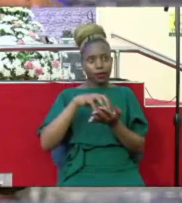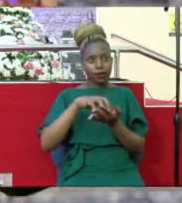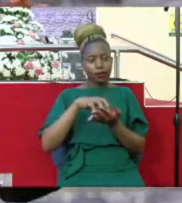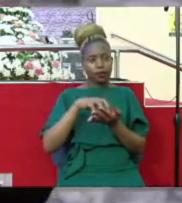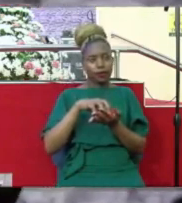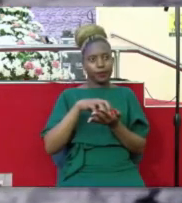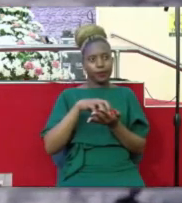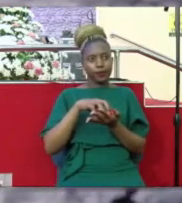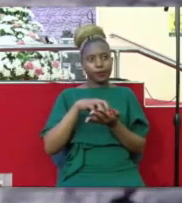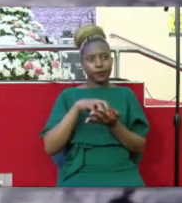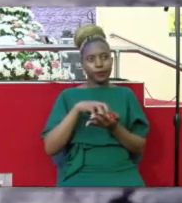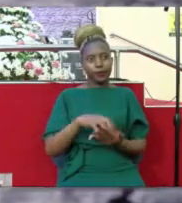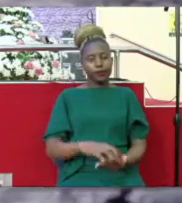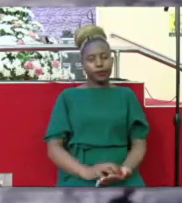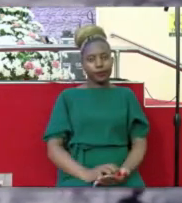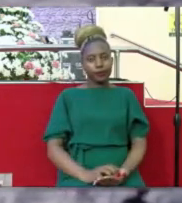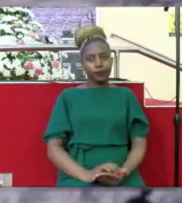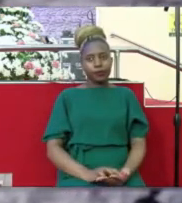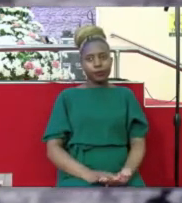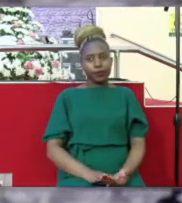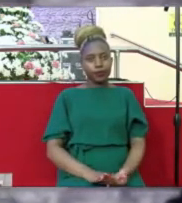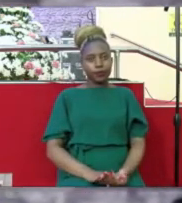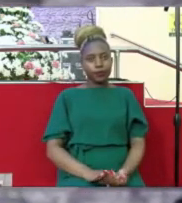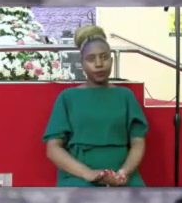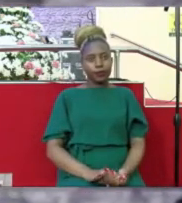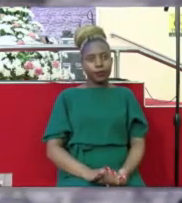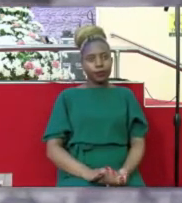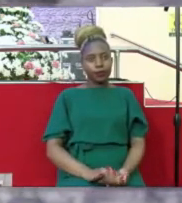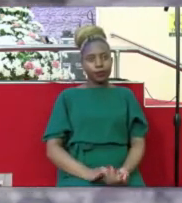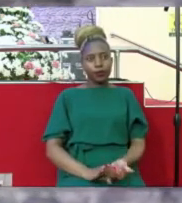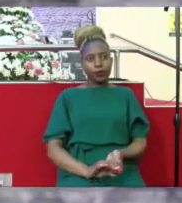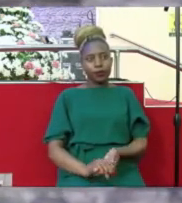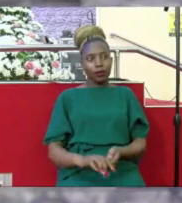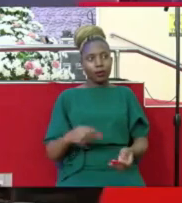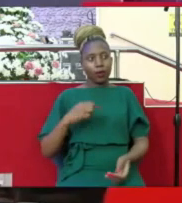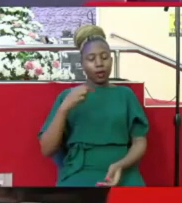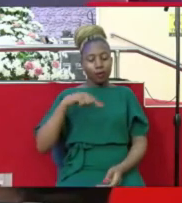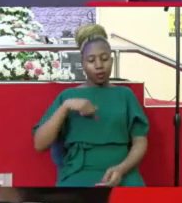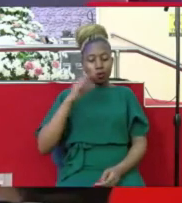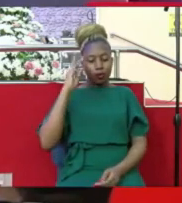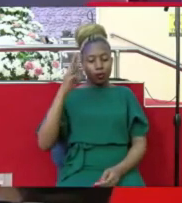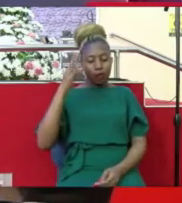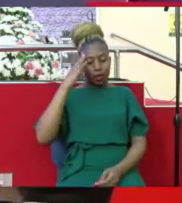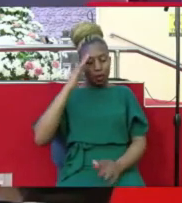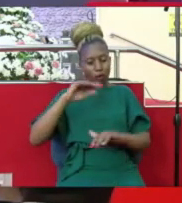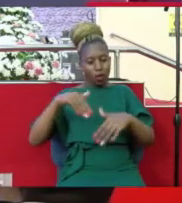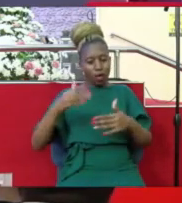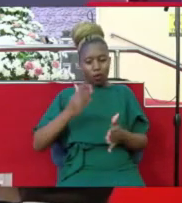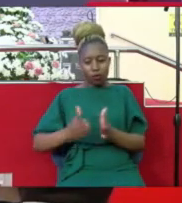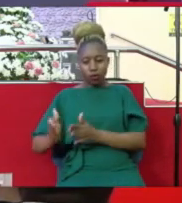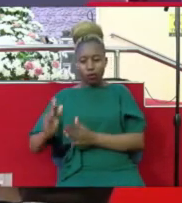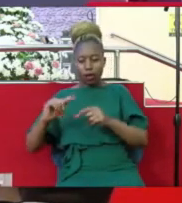kujua kutathmini lile hali, we will know how to posture ourselves. Tutajua ya kwamba vile tutaweza